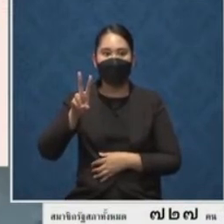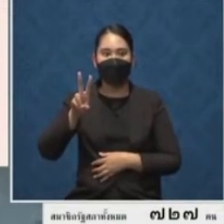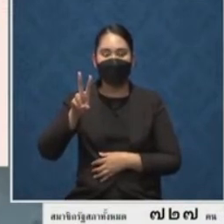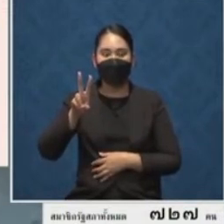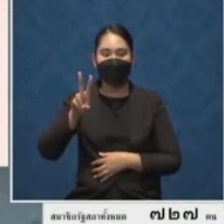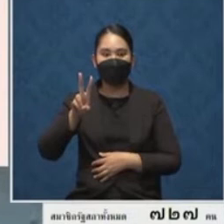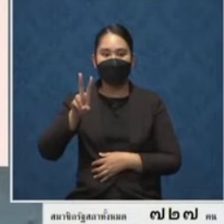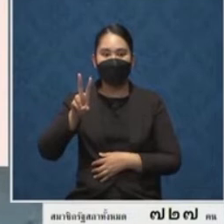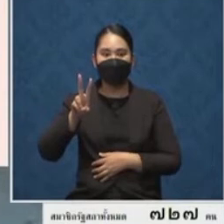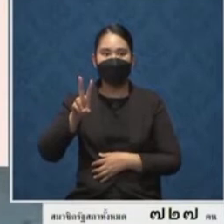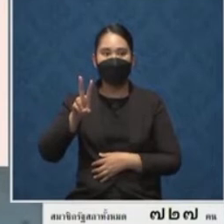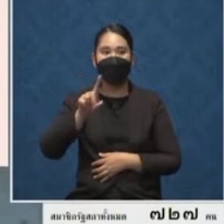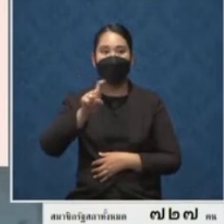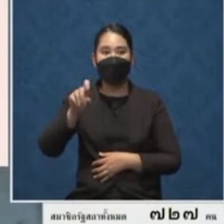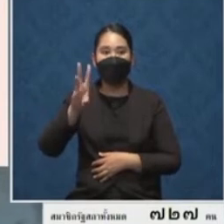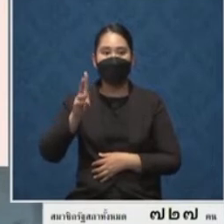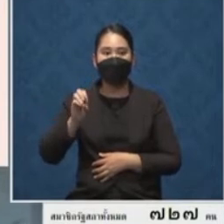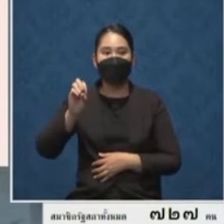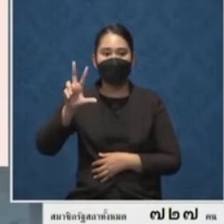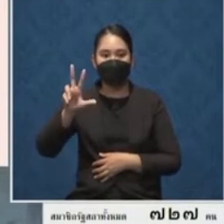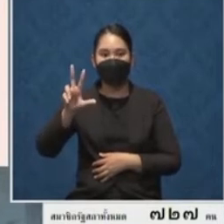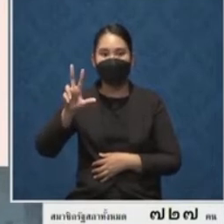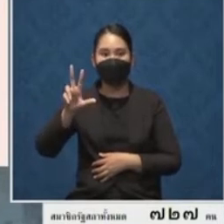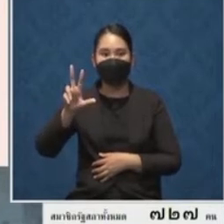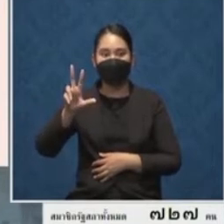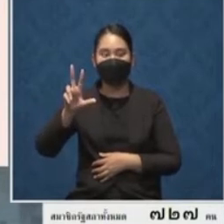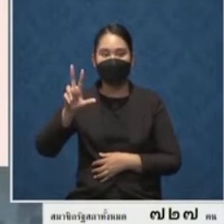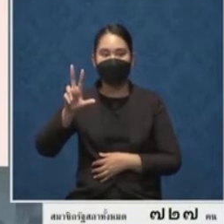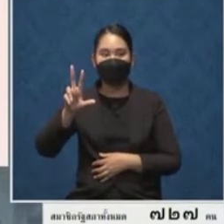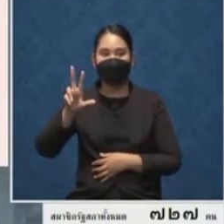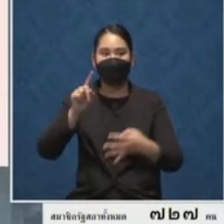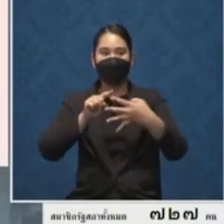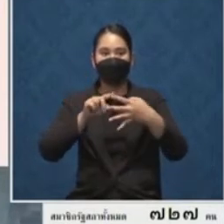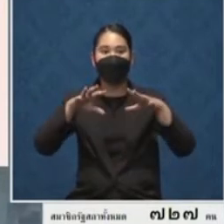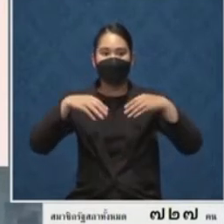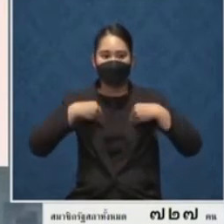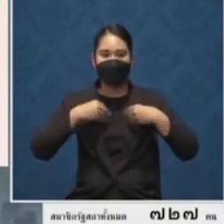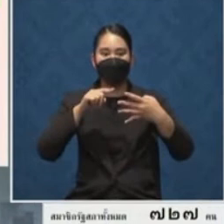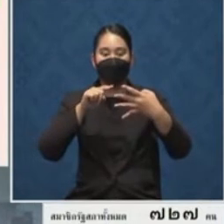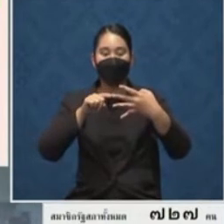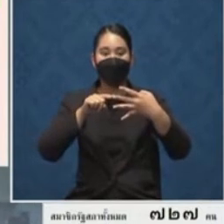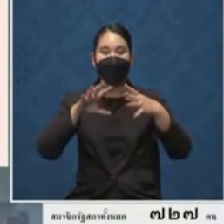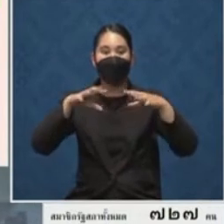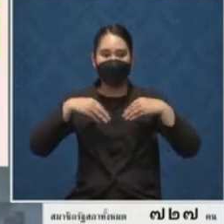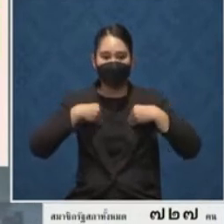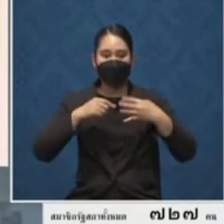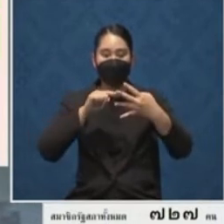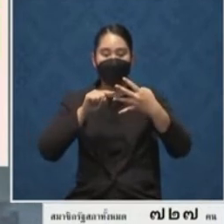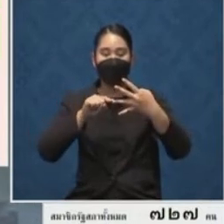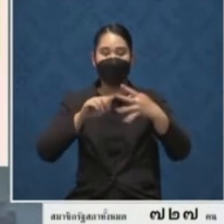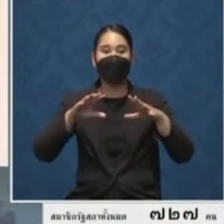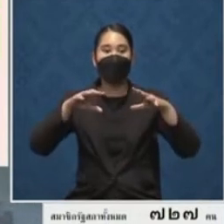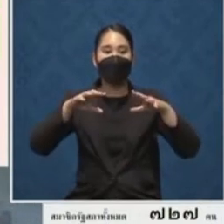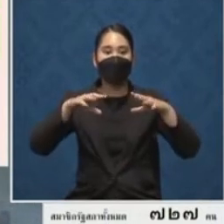ท้163นายณัชนนท์ศรีก่อเกื้อ 1รับหลักการ2รับหลักการ3รับหลัก